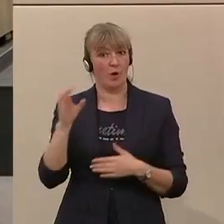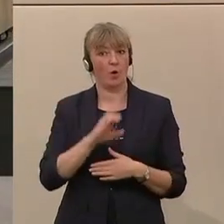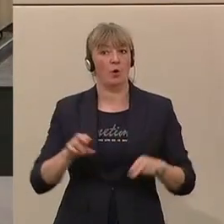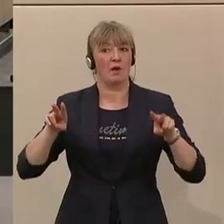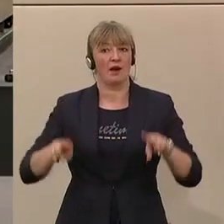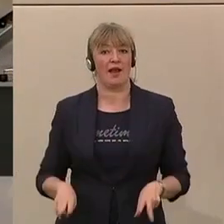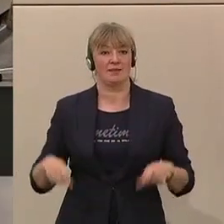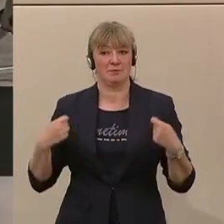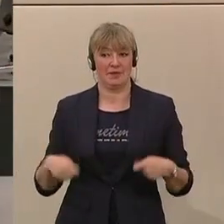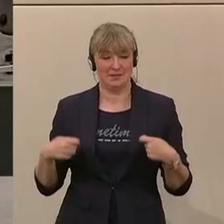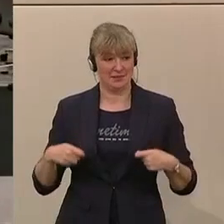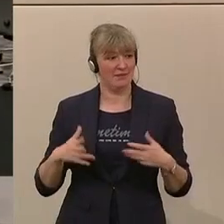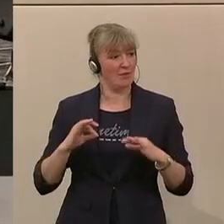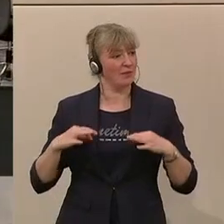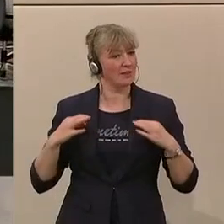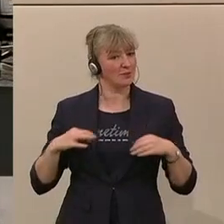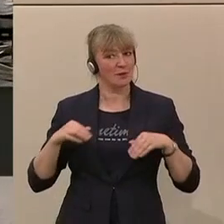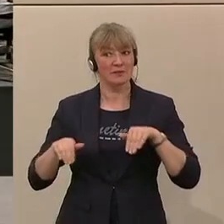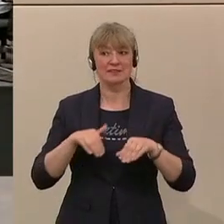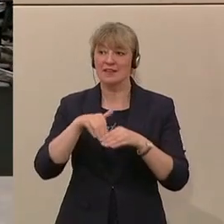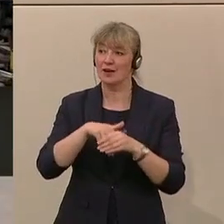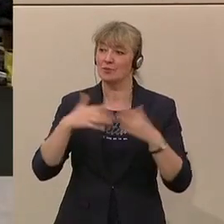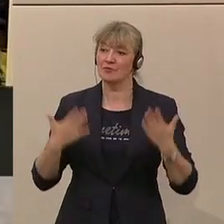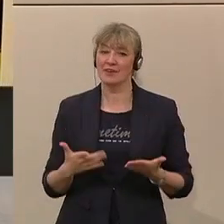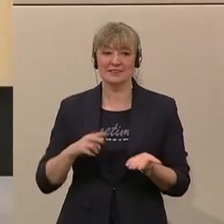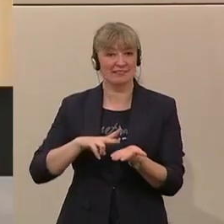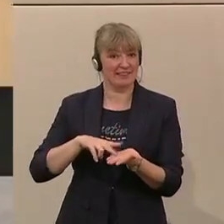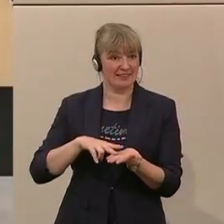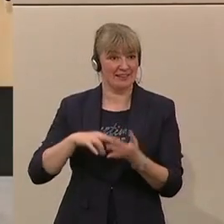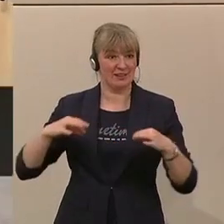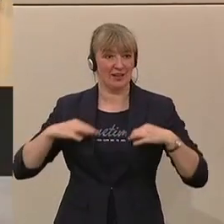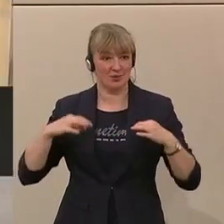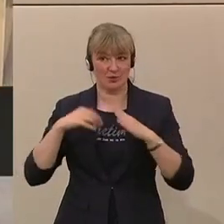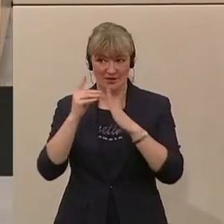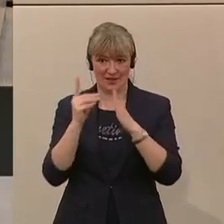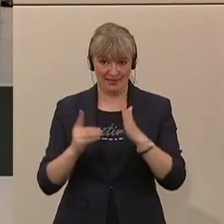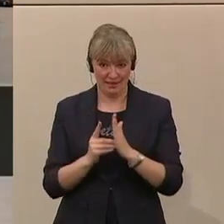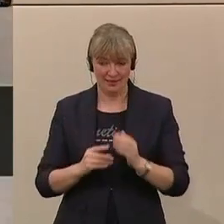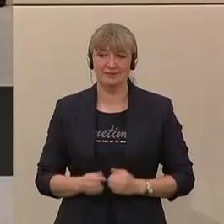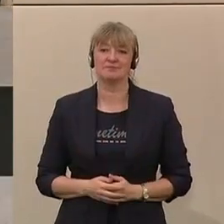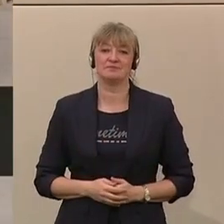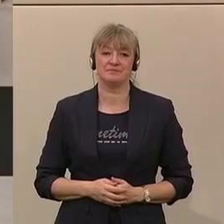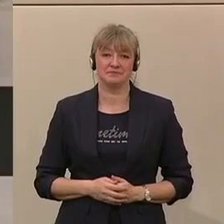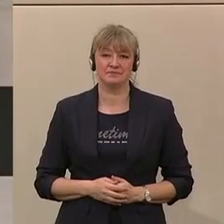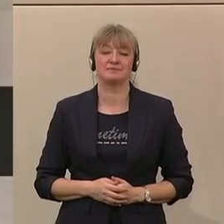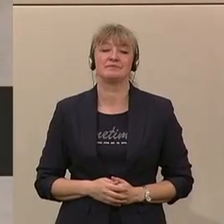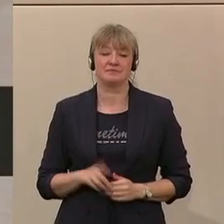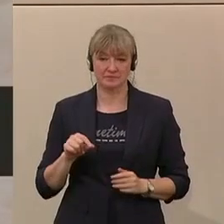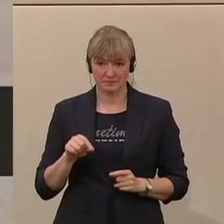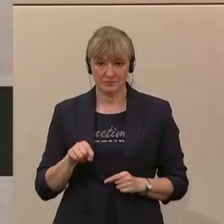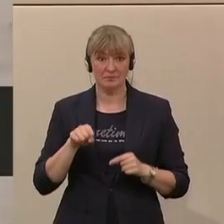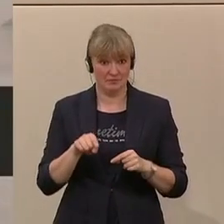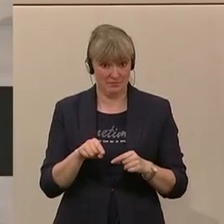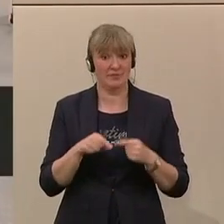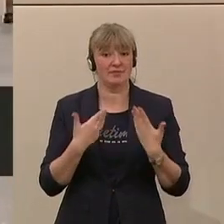Europaratspräsidentschaft des Gesundheitsministeriums die Digitalisierung der Gesundheitsdaten ist, die damit auch wieder zu einer